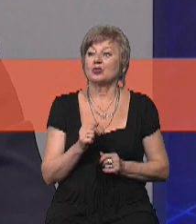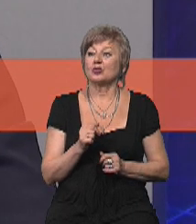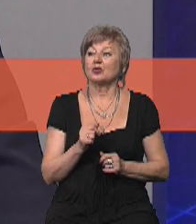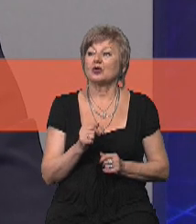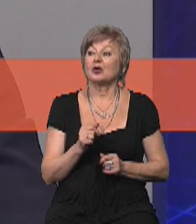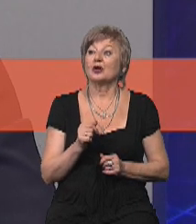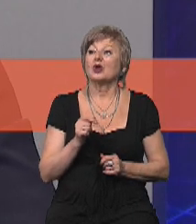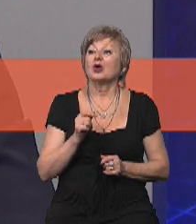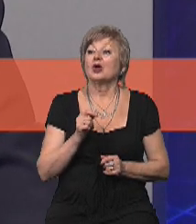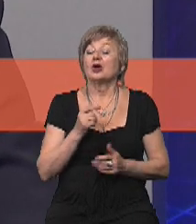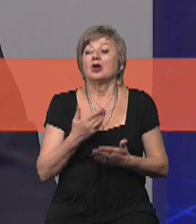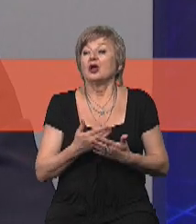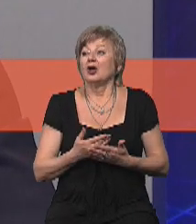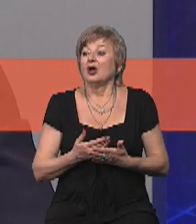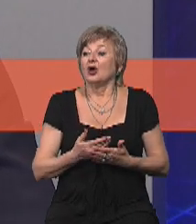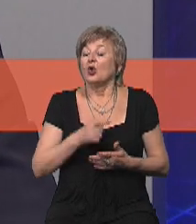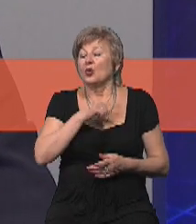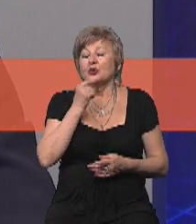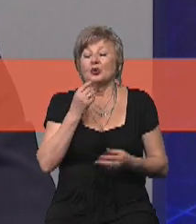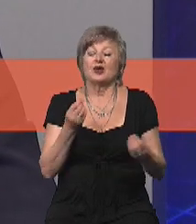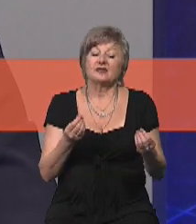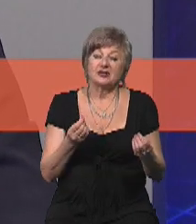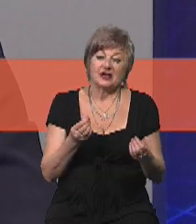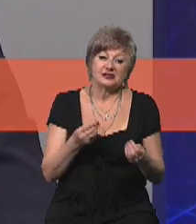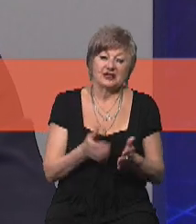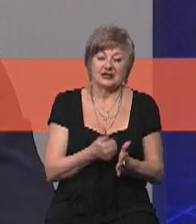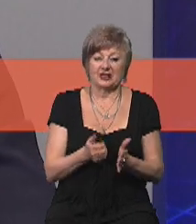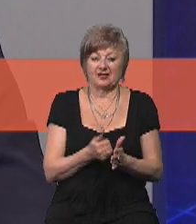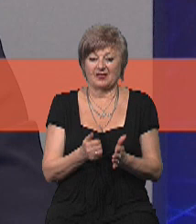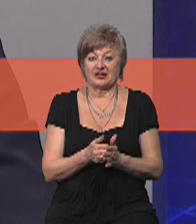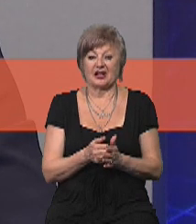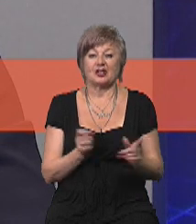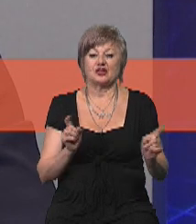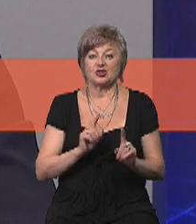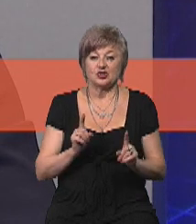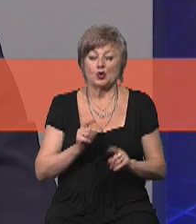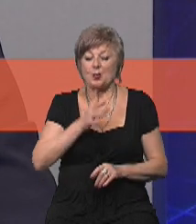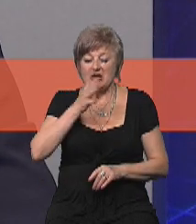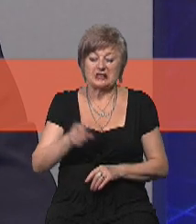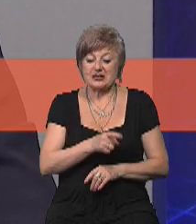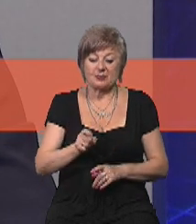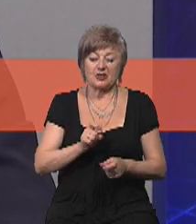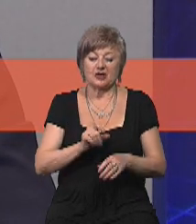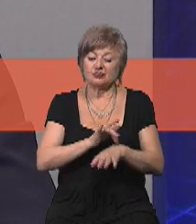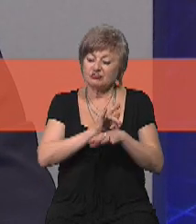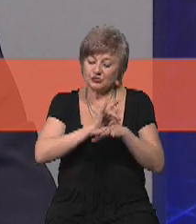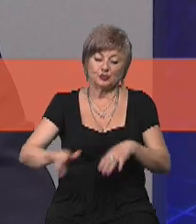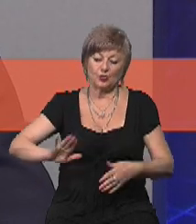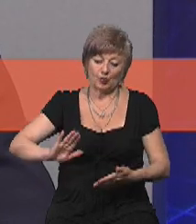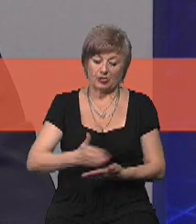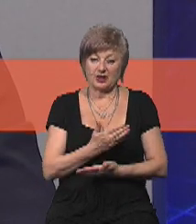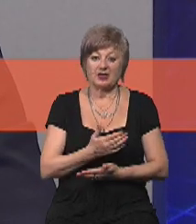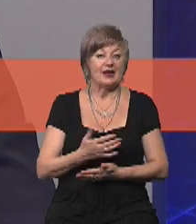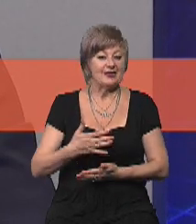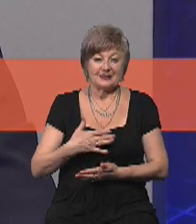мощностей, того людського ресурсу, того фінансового ресурсу не хватить нам для того, щоб за 5 років побороть это зло. Не зря наша